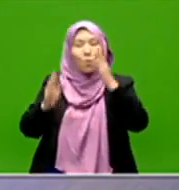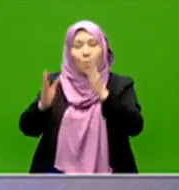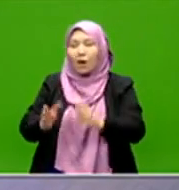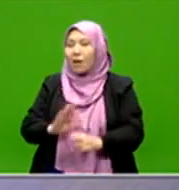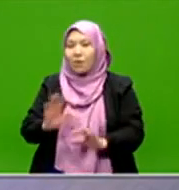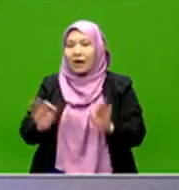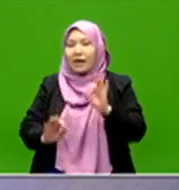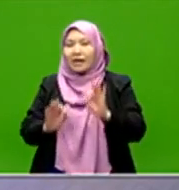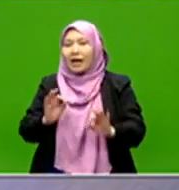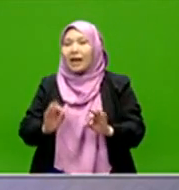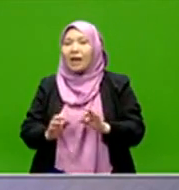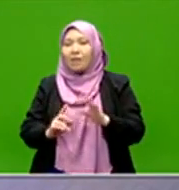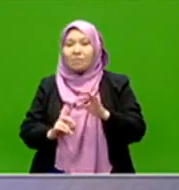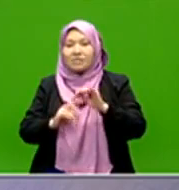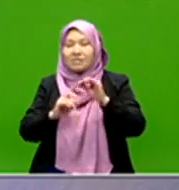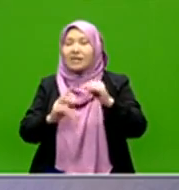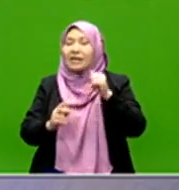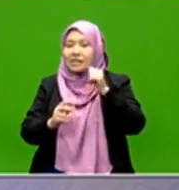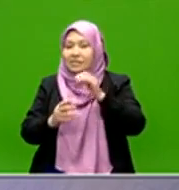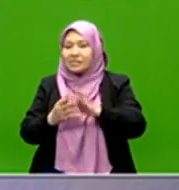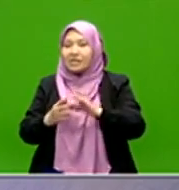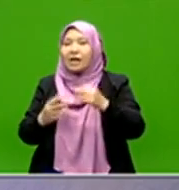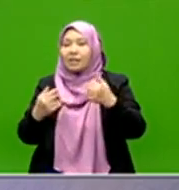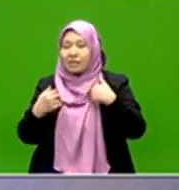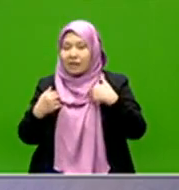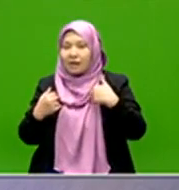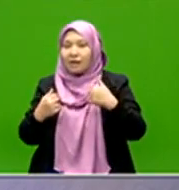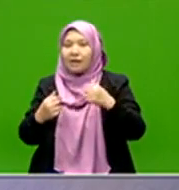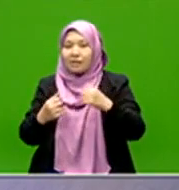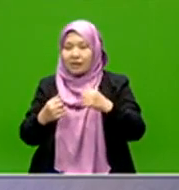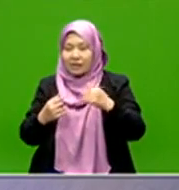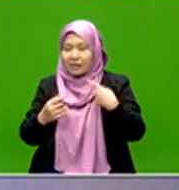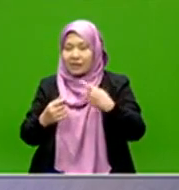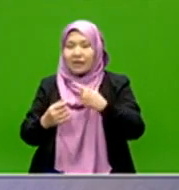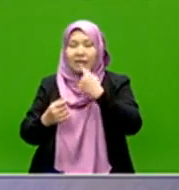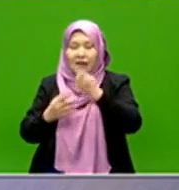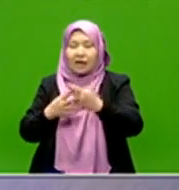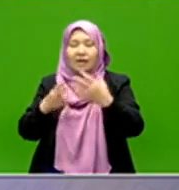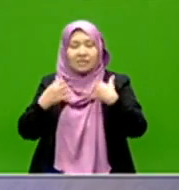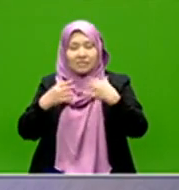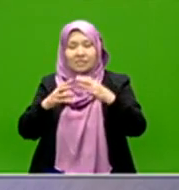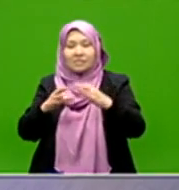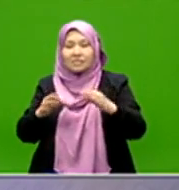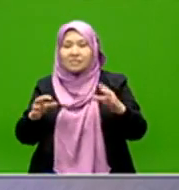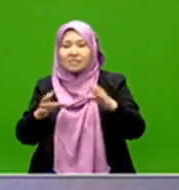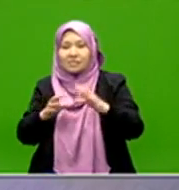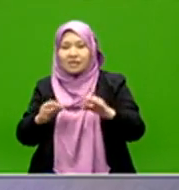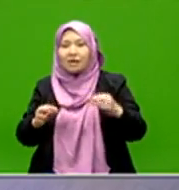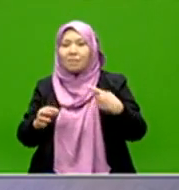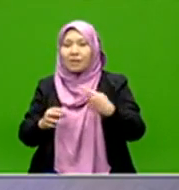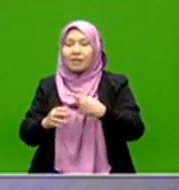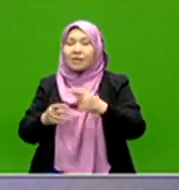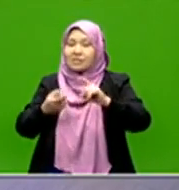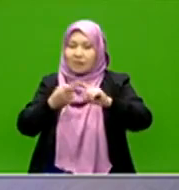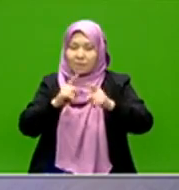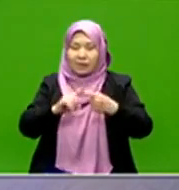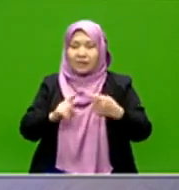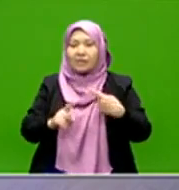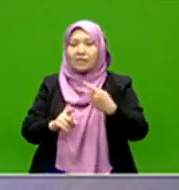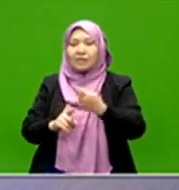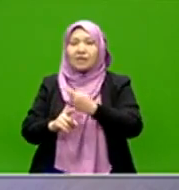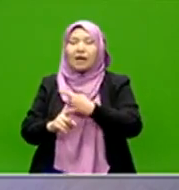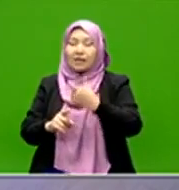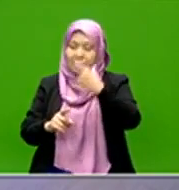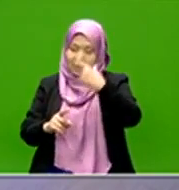kalau istimewa Aidilfitri, Idul Adha, kita biasa bertiga sah. Bertiga. Jadi kita rindu seorang lagi sahabat kita. Yeah. Ha, guru